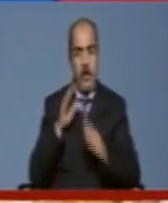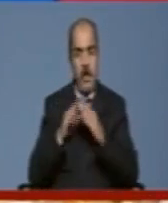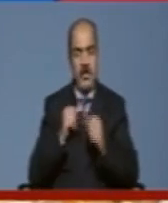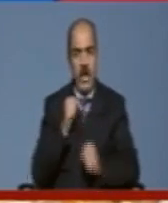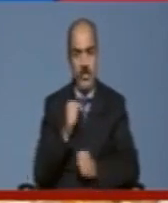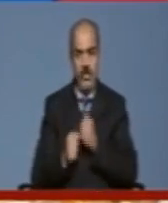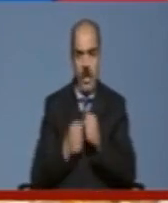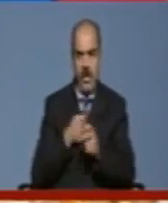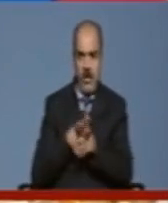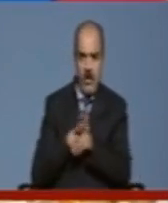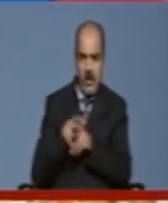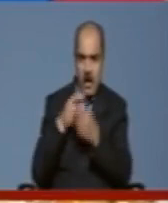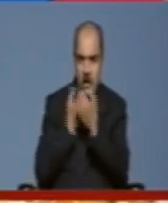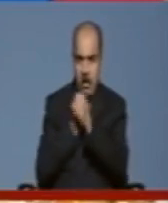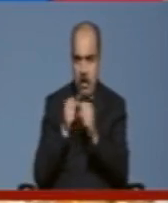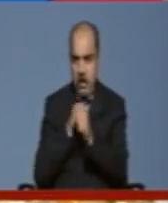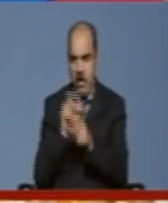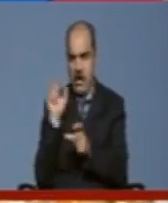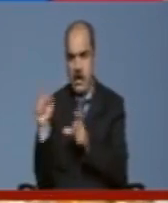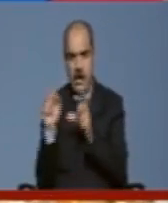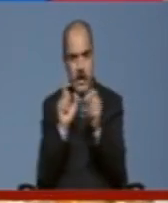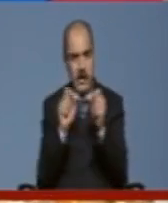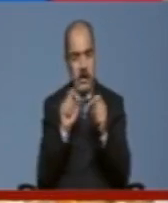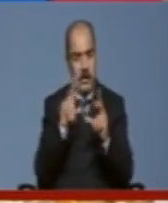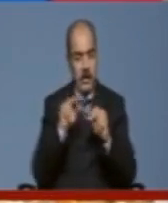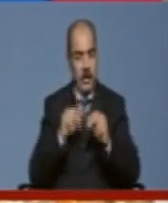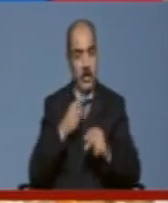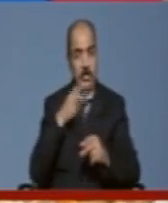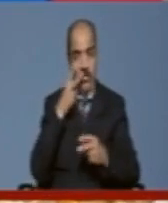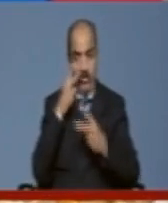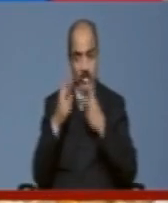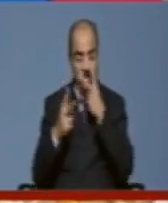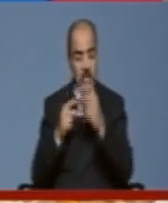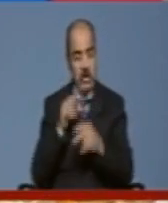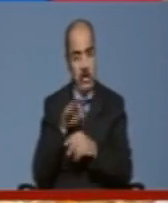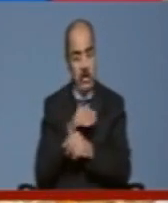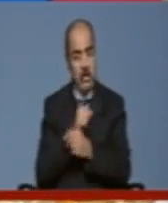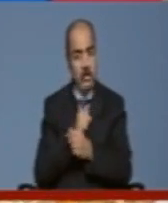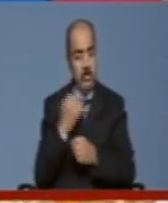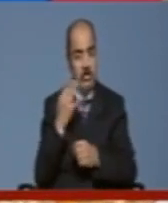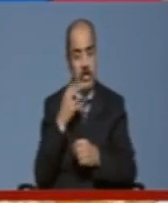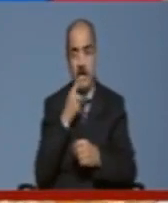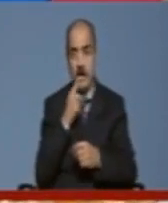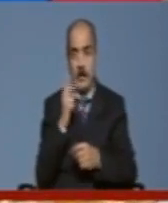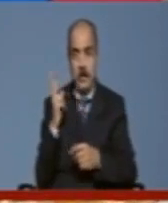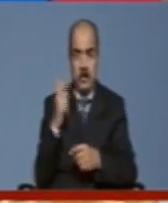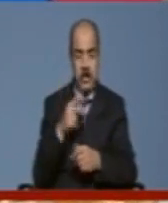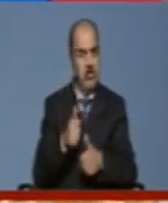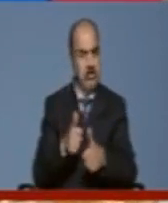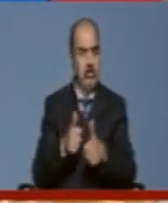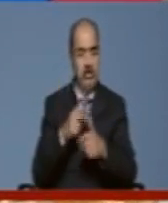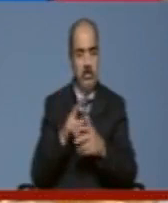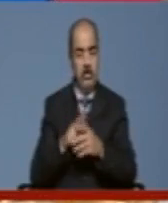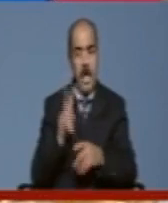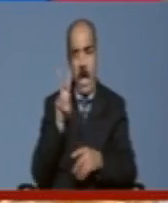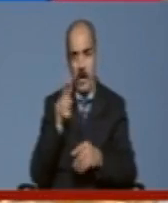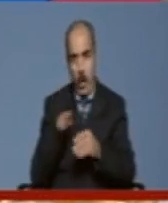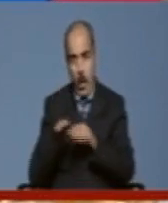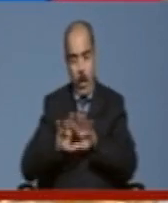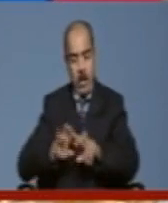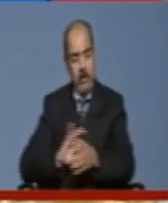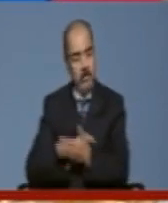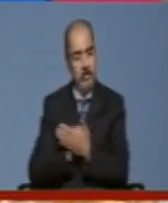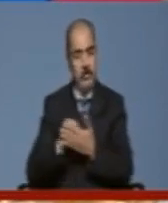على مكافحة الإرهاب، ولقد خضتم هذه المعركة لسنوات، وبالتالي أود أن يكون